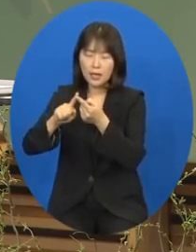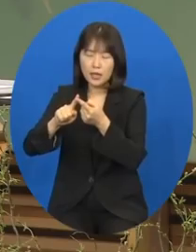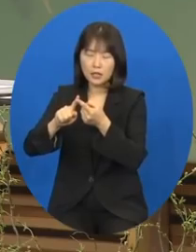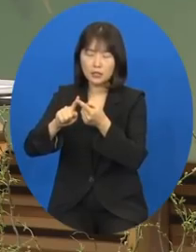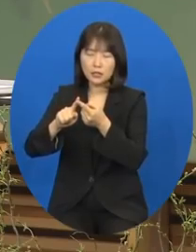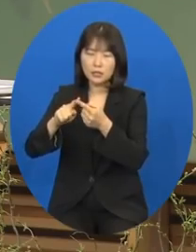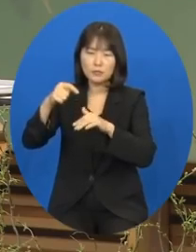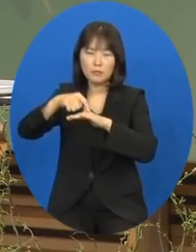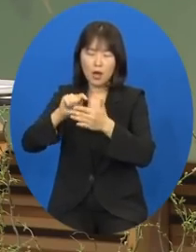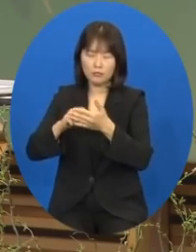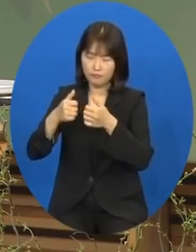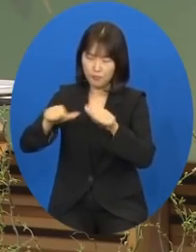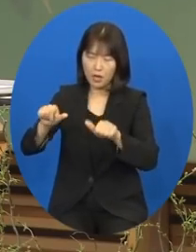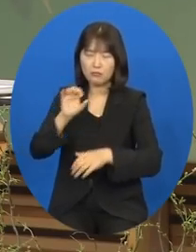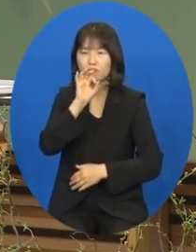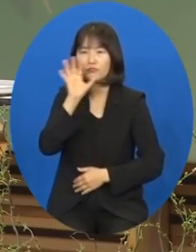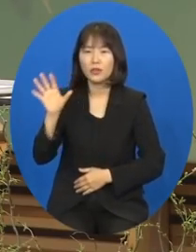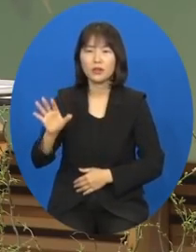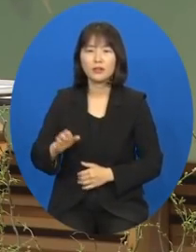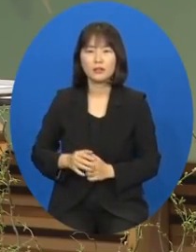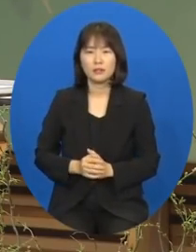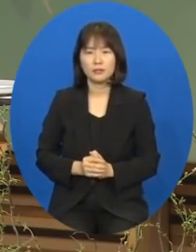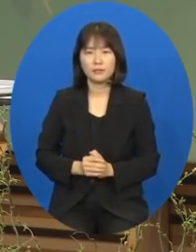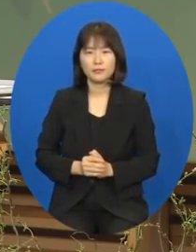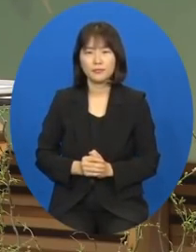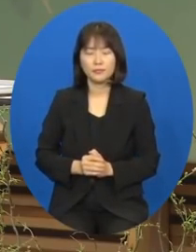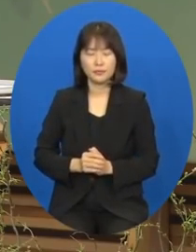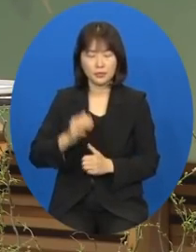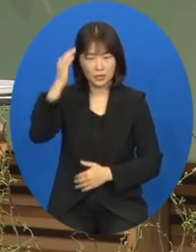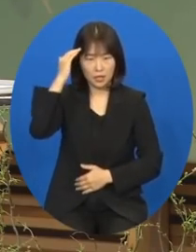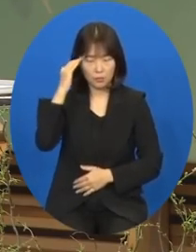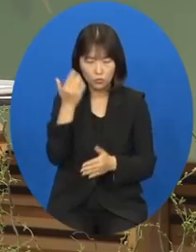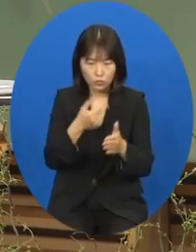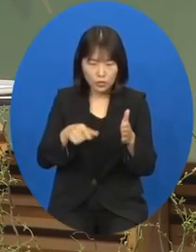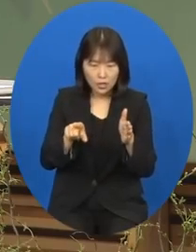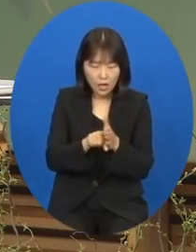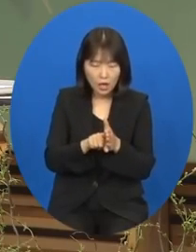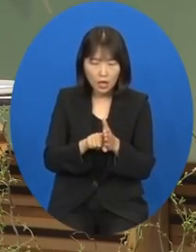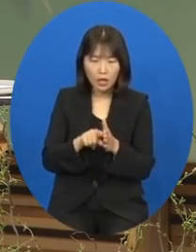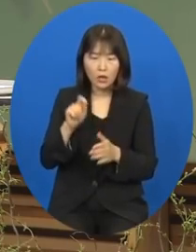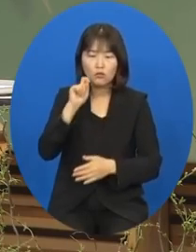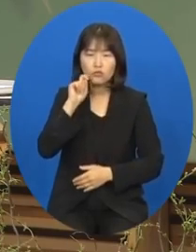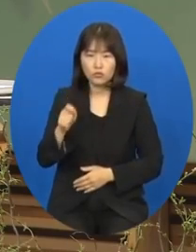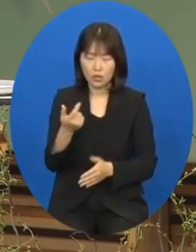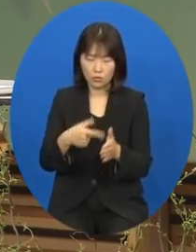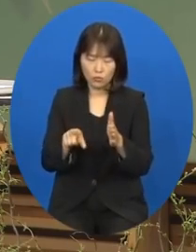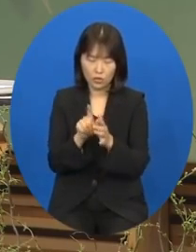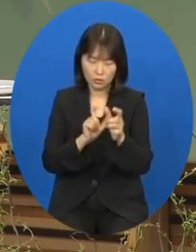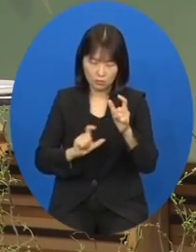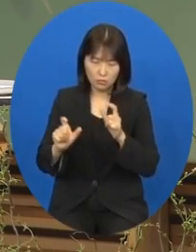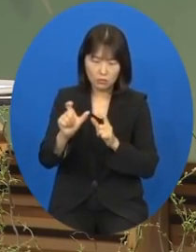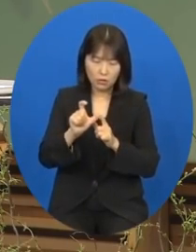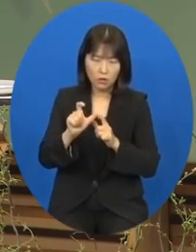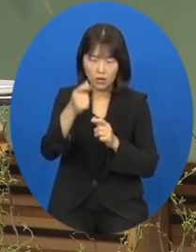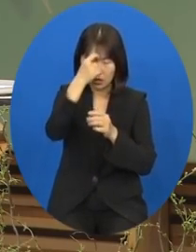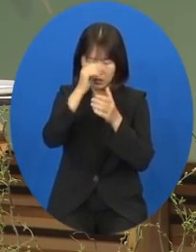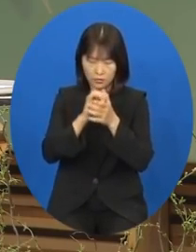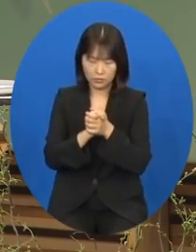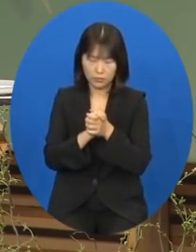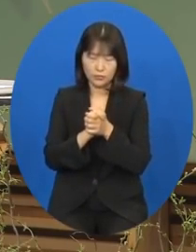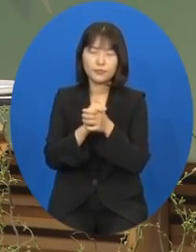없다 우리 대한민국을 위해서 또한 우크라이나를 위해서 특별히 더욱 우리 기도해 주시기를